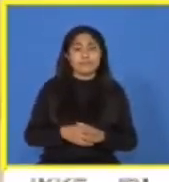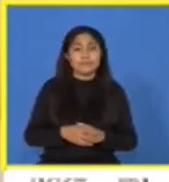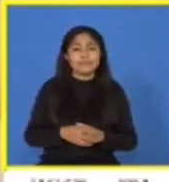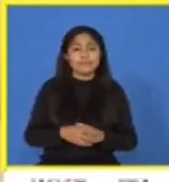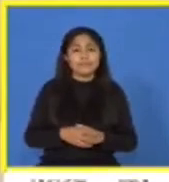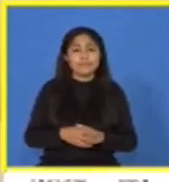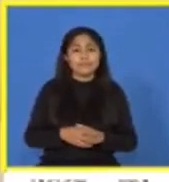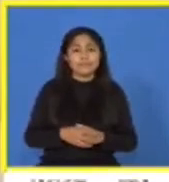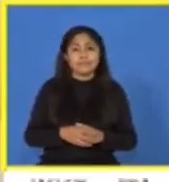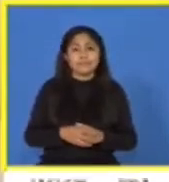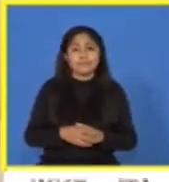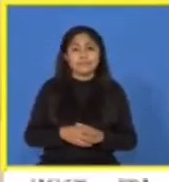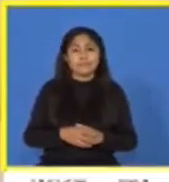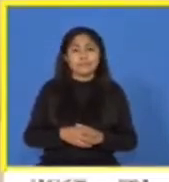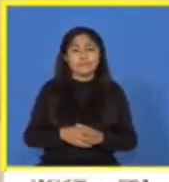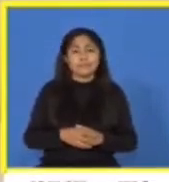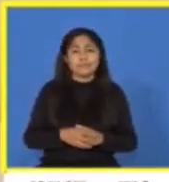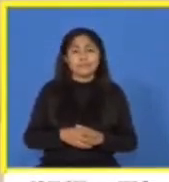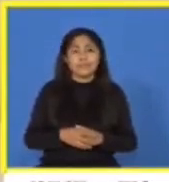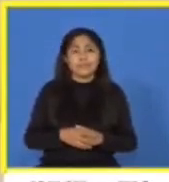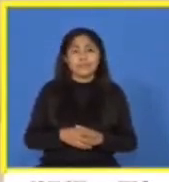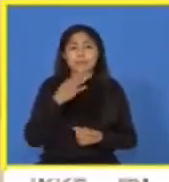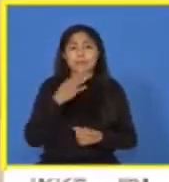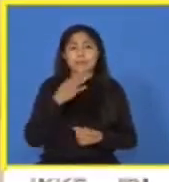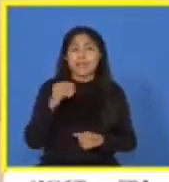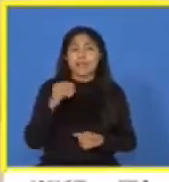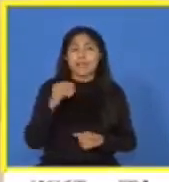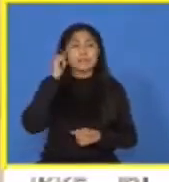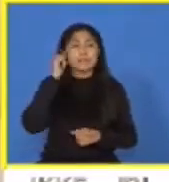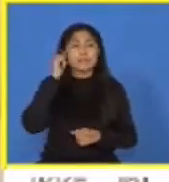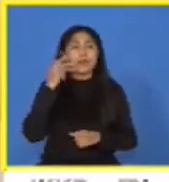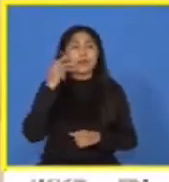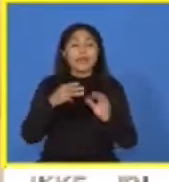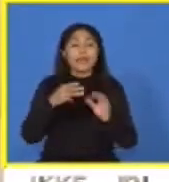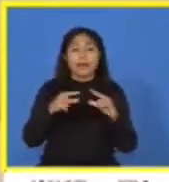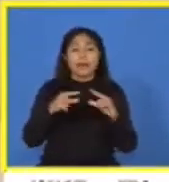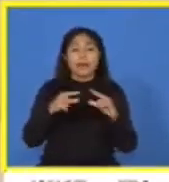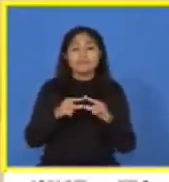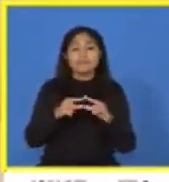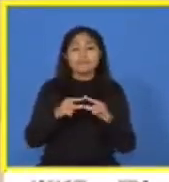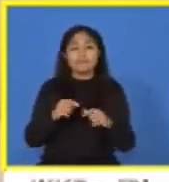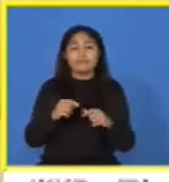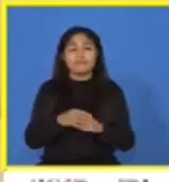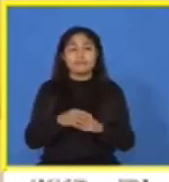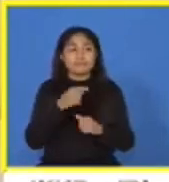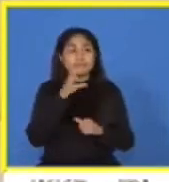Tentunya selamat sore Ibu Emma. Selamat sore. Ya. Nah,